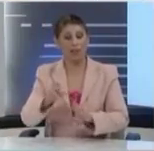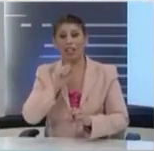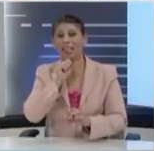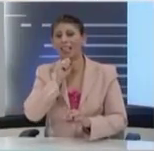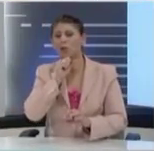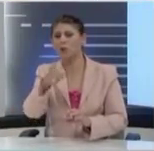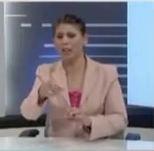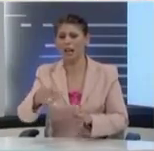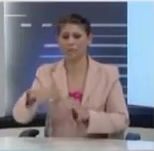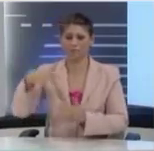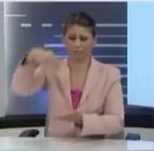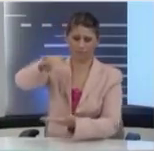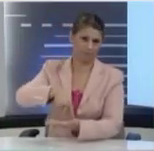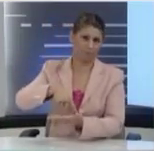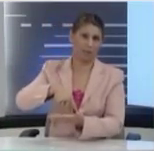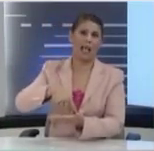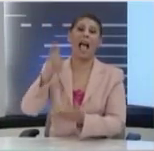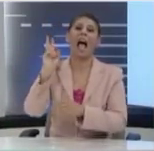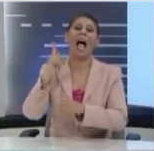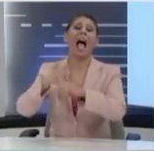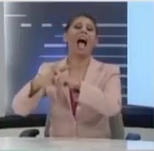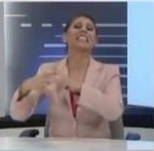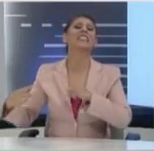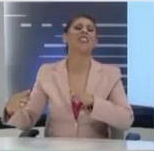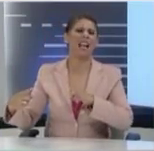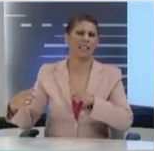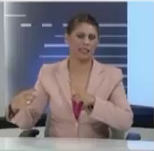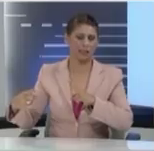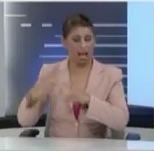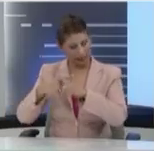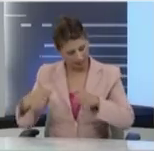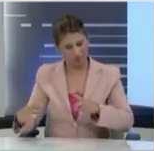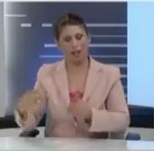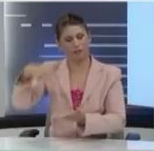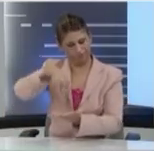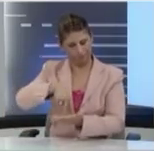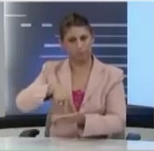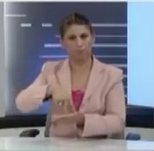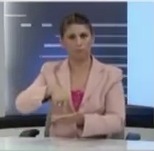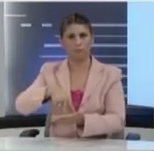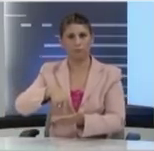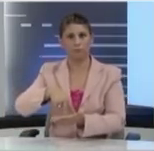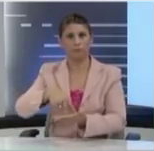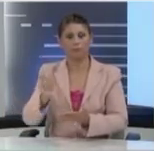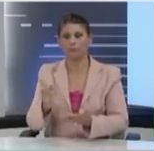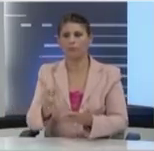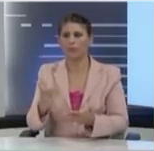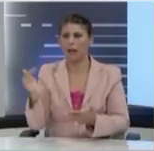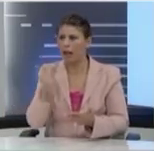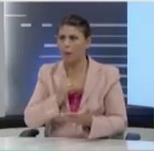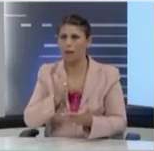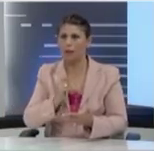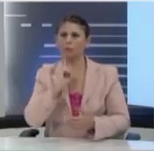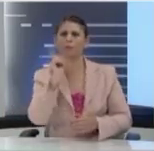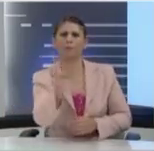Γερουσία και έσπευσε, και ο Σκατζηδάκης, έσπευσε να μαλώσει τον